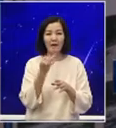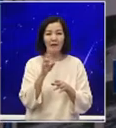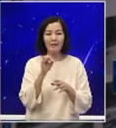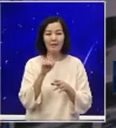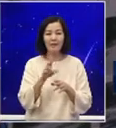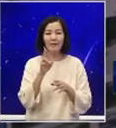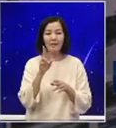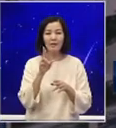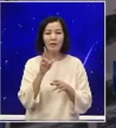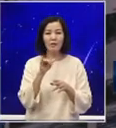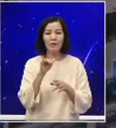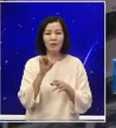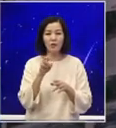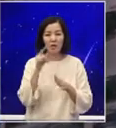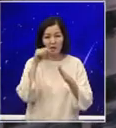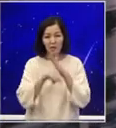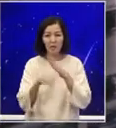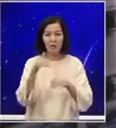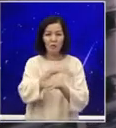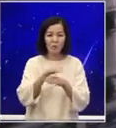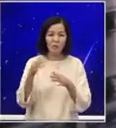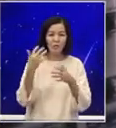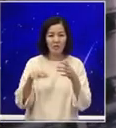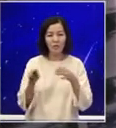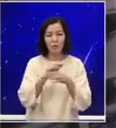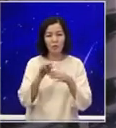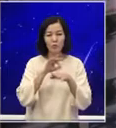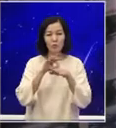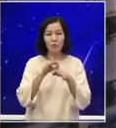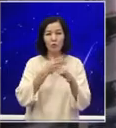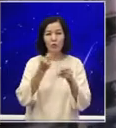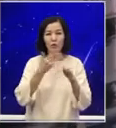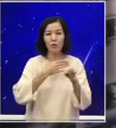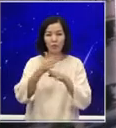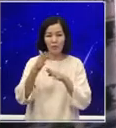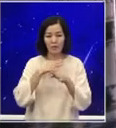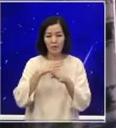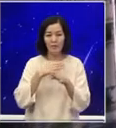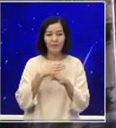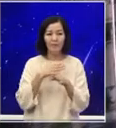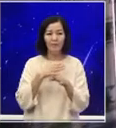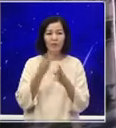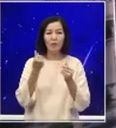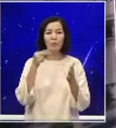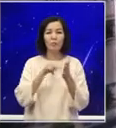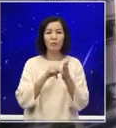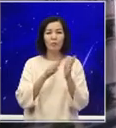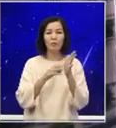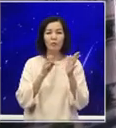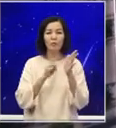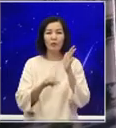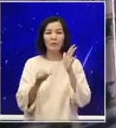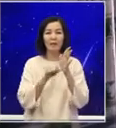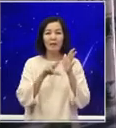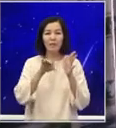құрылыс және Ұзынағаш ауылында ішкі көшелердің ағымдағы жөндеу жұмыстарына бөлінген. Суммасы 976